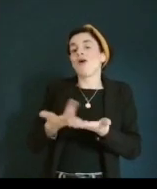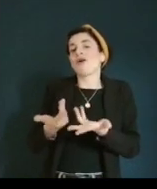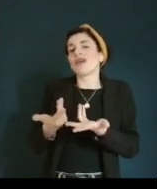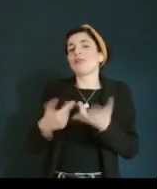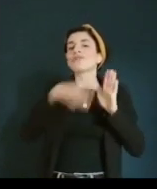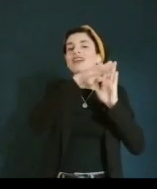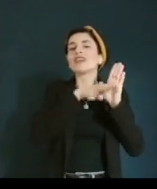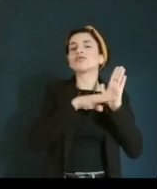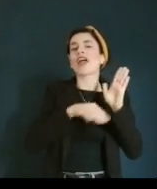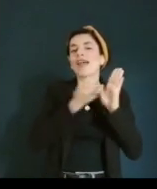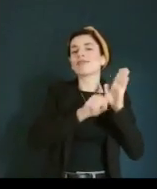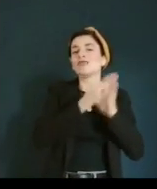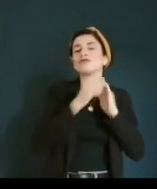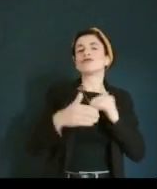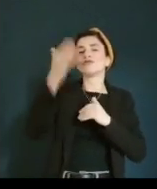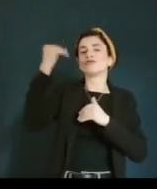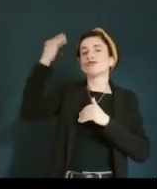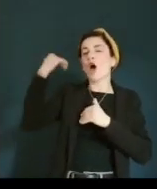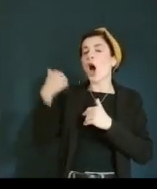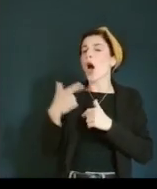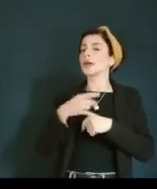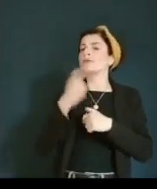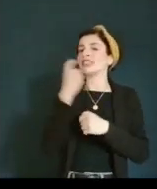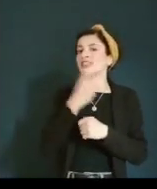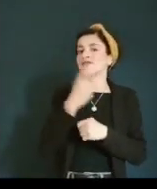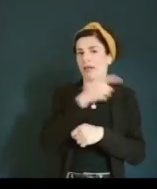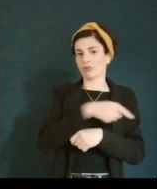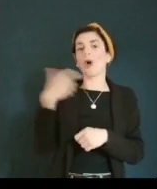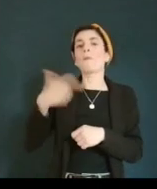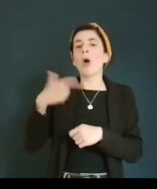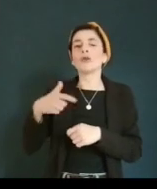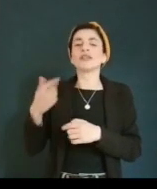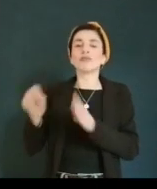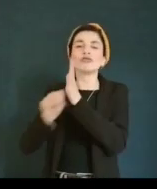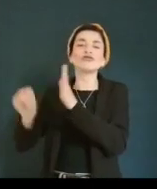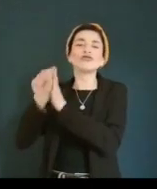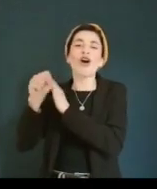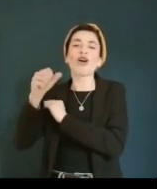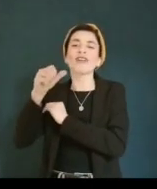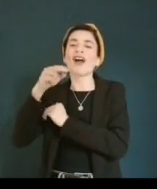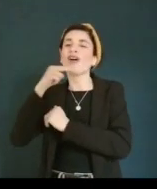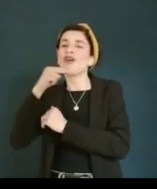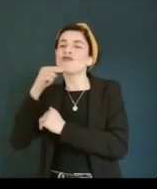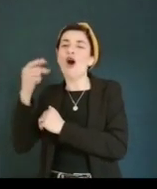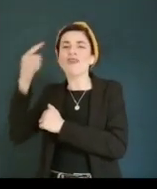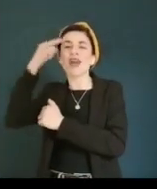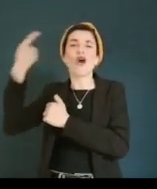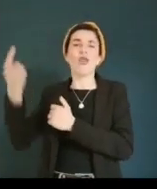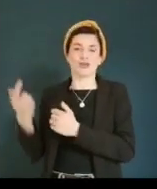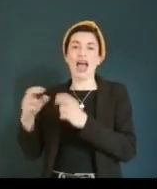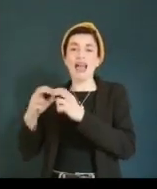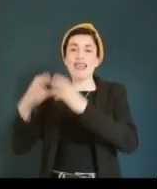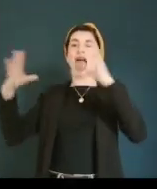molte ricette tradizionali. Probabilmente ai tempi delle nostre nonne non erano ancora ben conosciuti